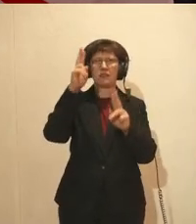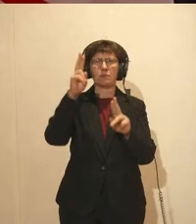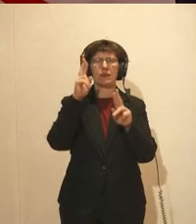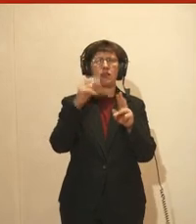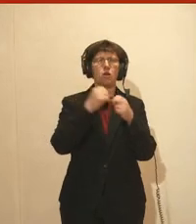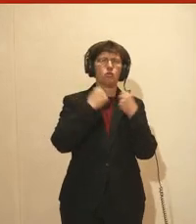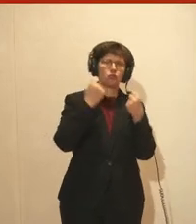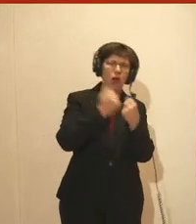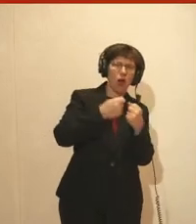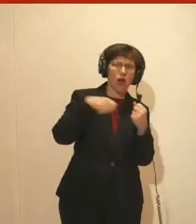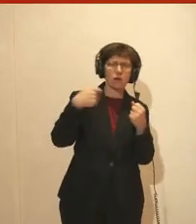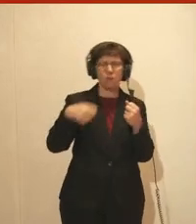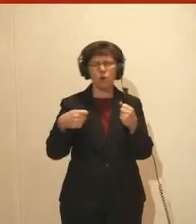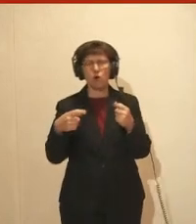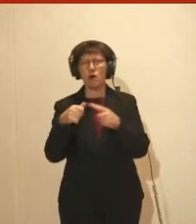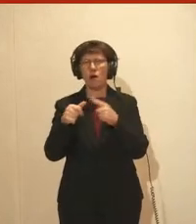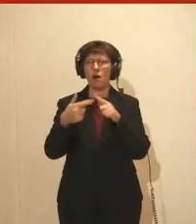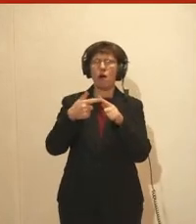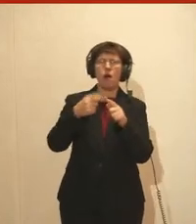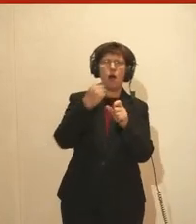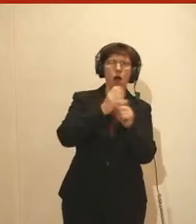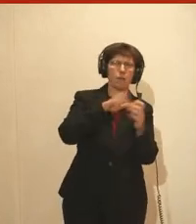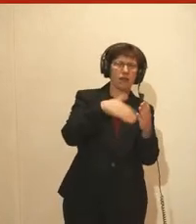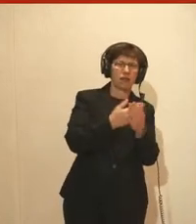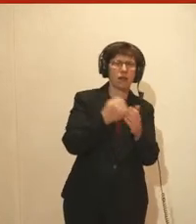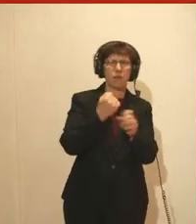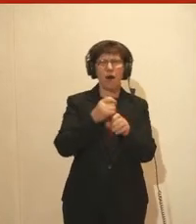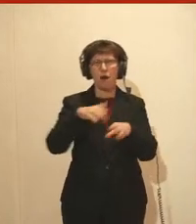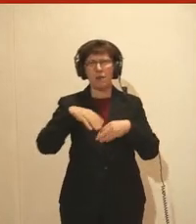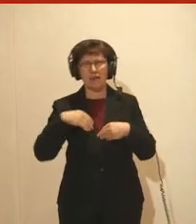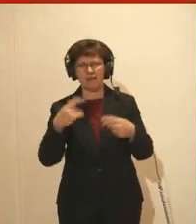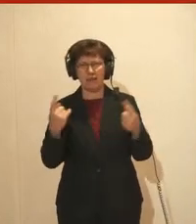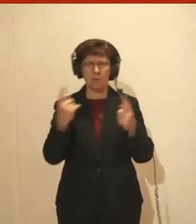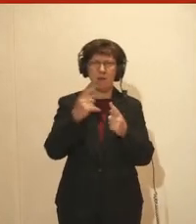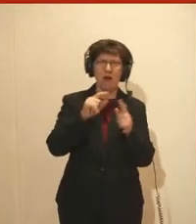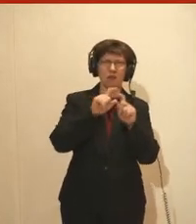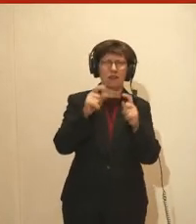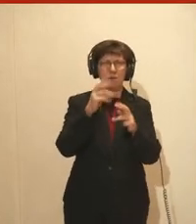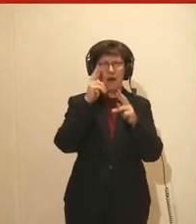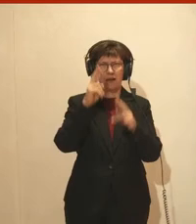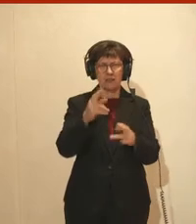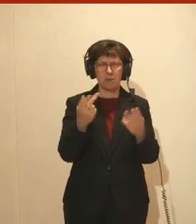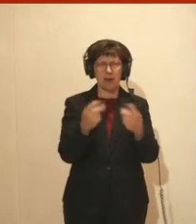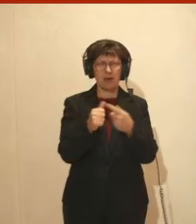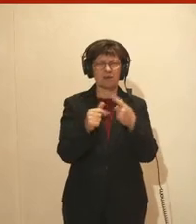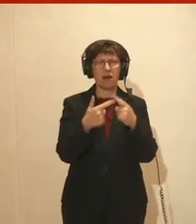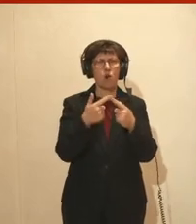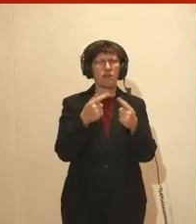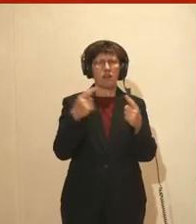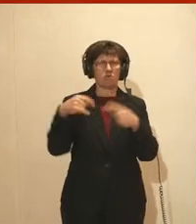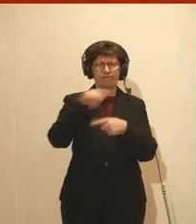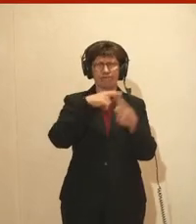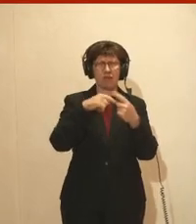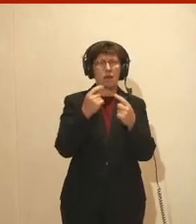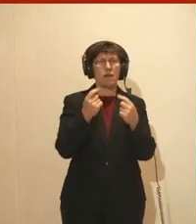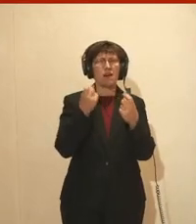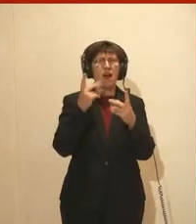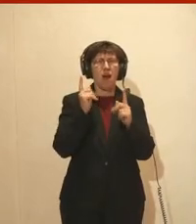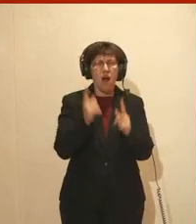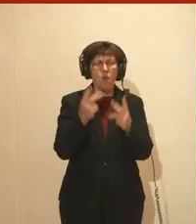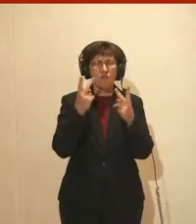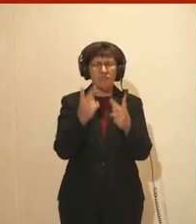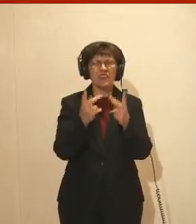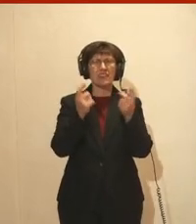staat und bürgerinnen und bürgern zwischen arbeitgeberinnen und arbeitnehmern und ihnen eine große rolle spielten das spielt aber natürlich